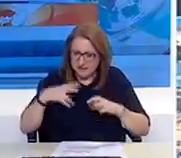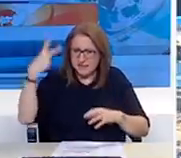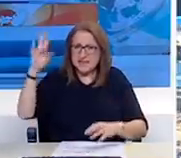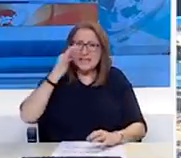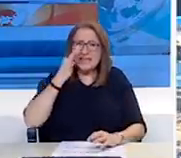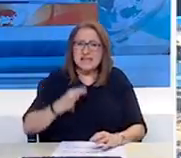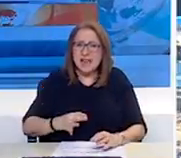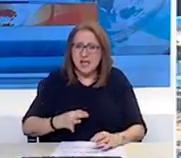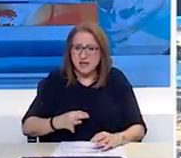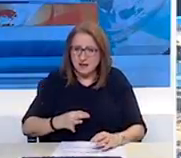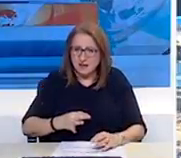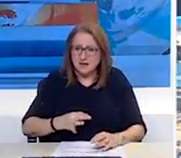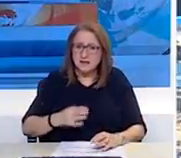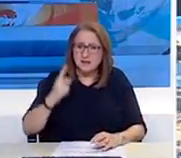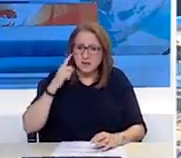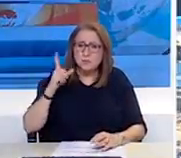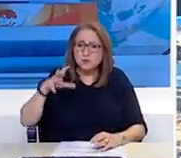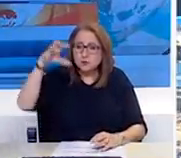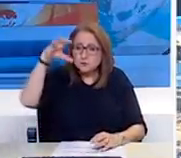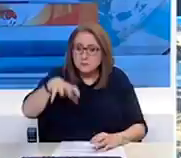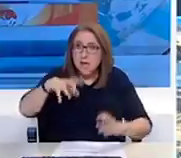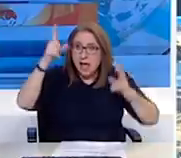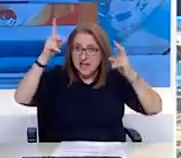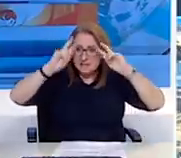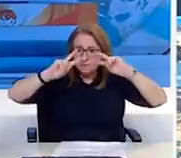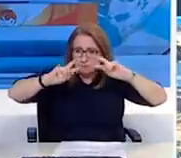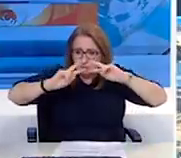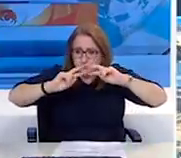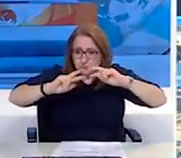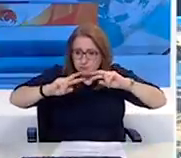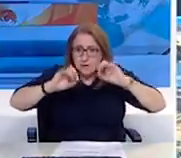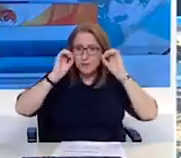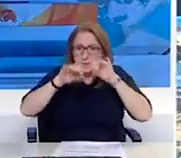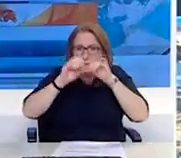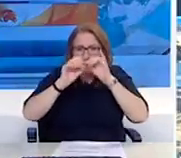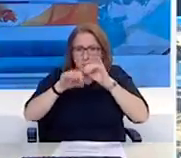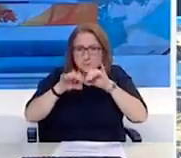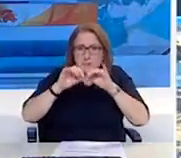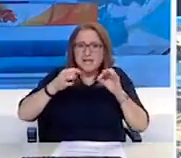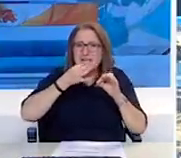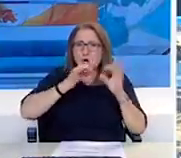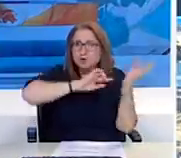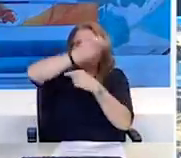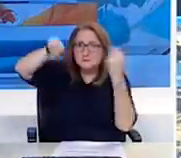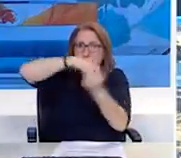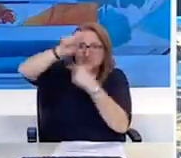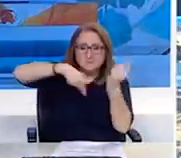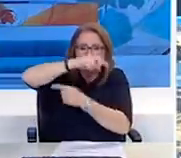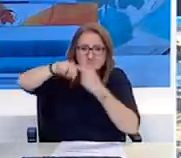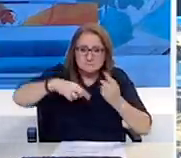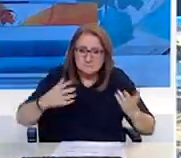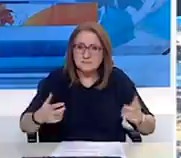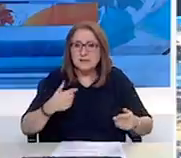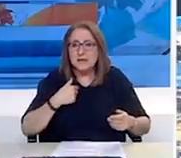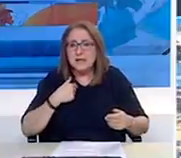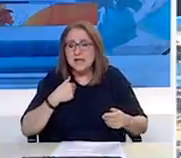Κίνα. Θεωρώ ότι είναι πάρα πολύ σημαντικό κανείς να αυτή την περίοδο να επιδιώκει να έχει να